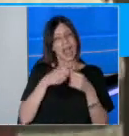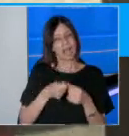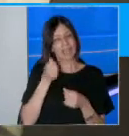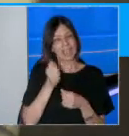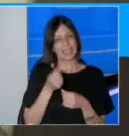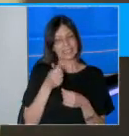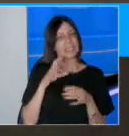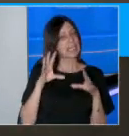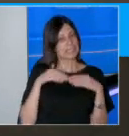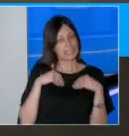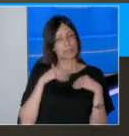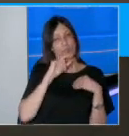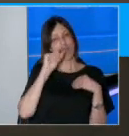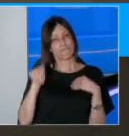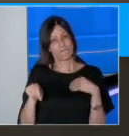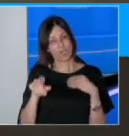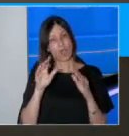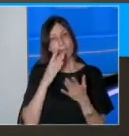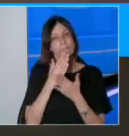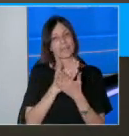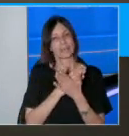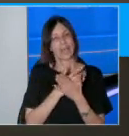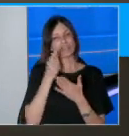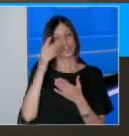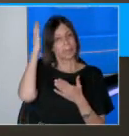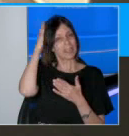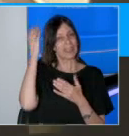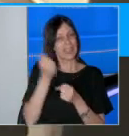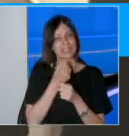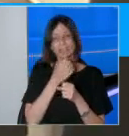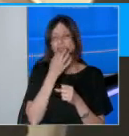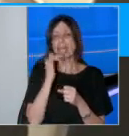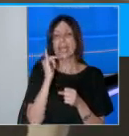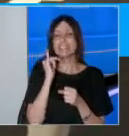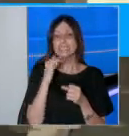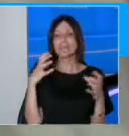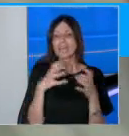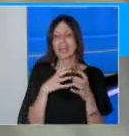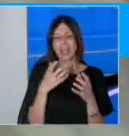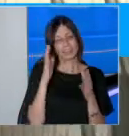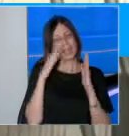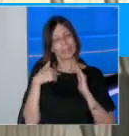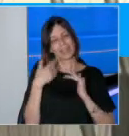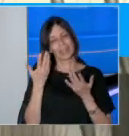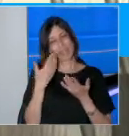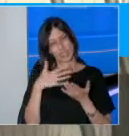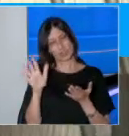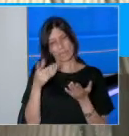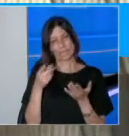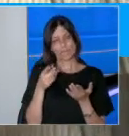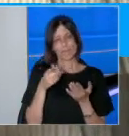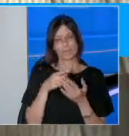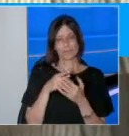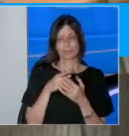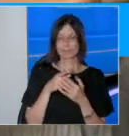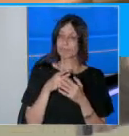שהסכימו לבוא, אבל בתנאי שבנט יש את התעד. מאיזו מפלגה? תאמין לי, תעזוב, אנחנו, אנחנו, זה לא,